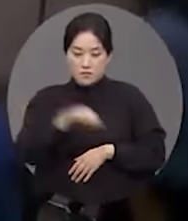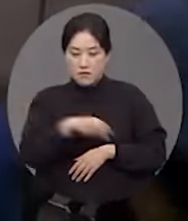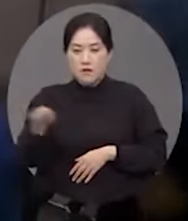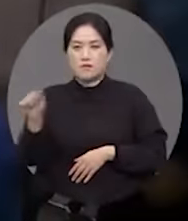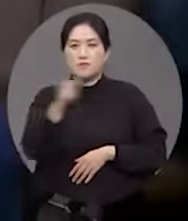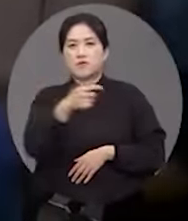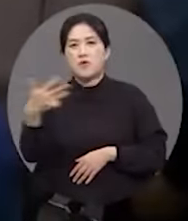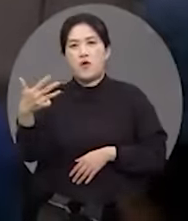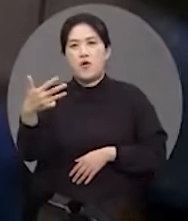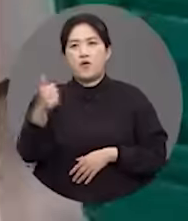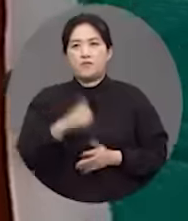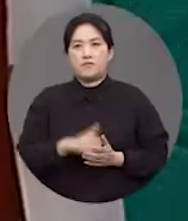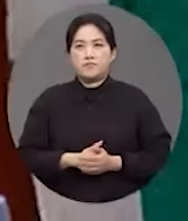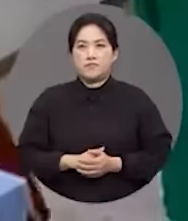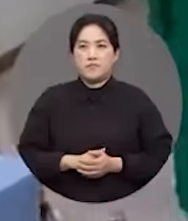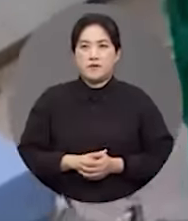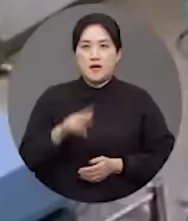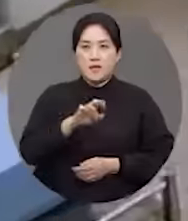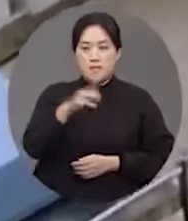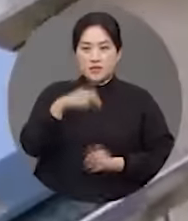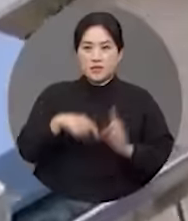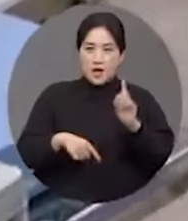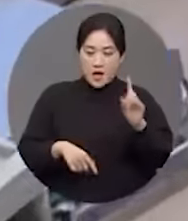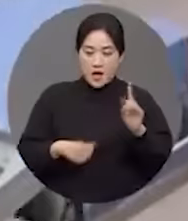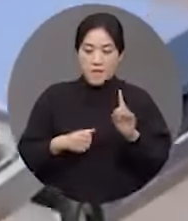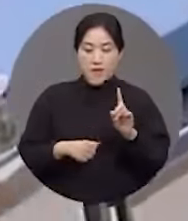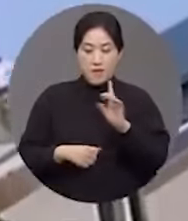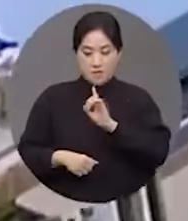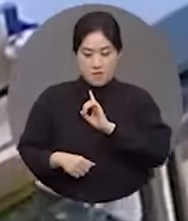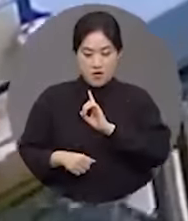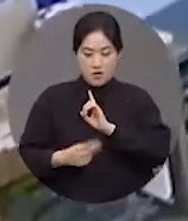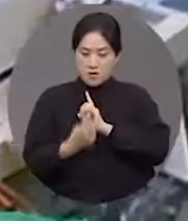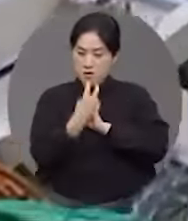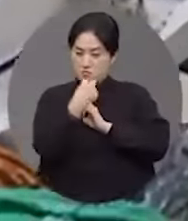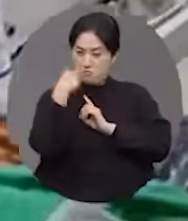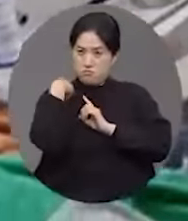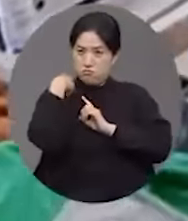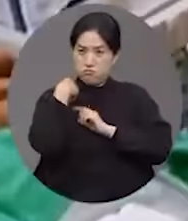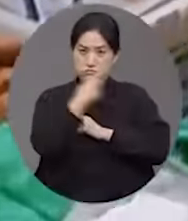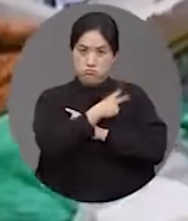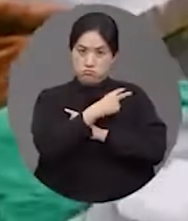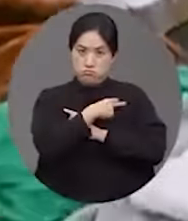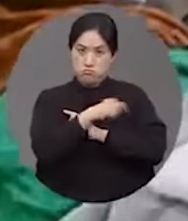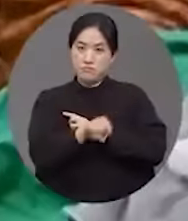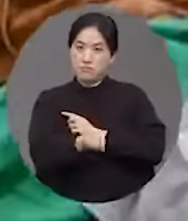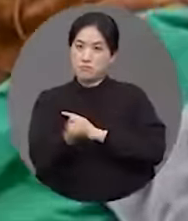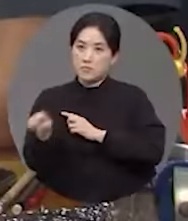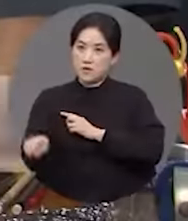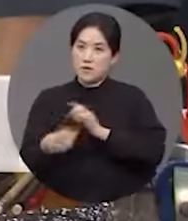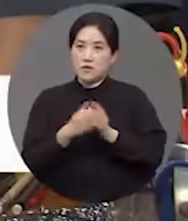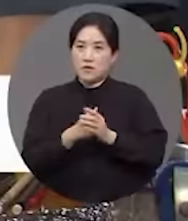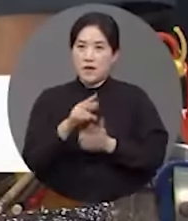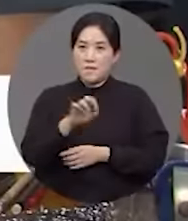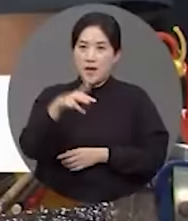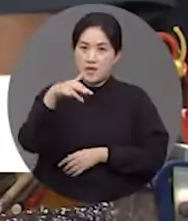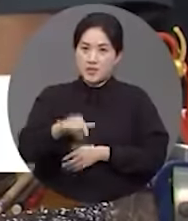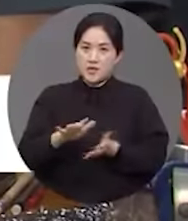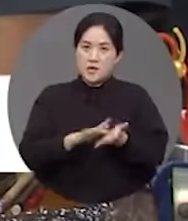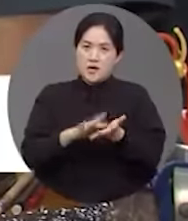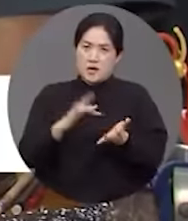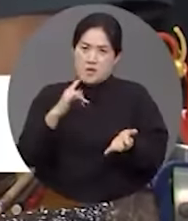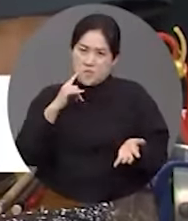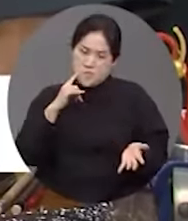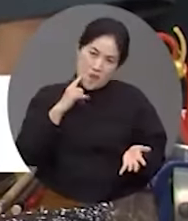왔다 갔다 합니다. 마취의 한 명이 두 개의 수술을 동시에 맡았다는 겁니다. 마취약들이